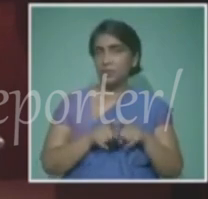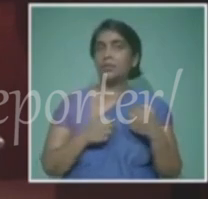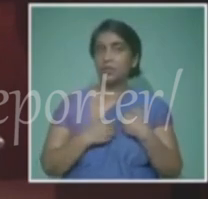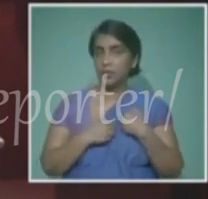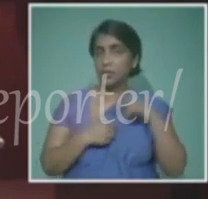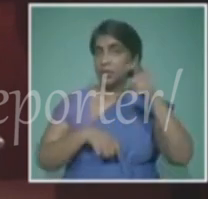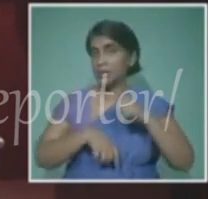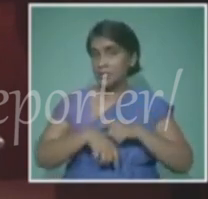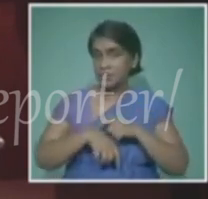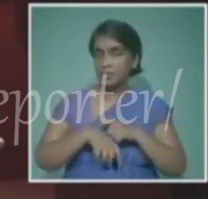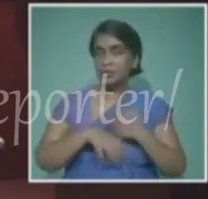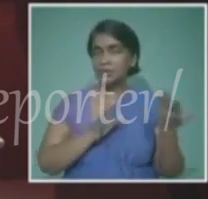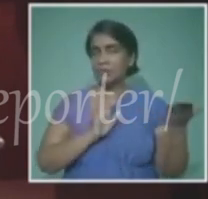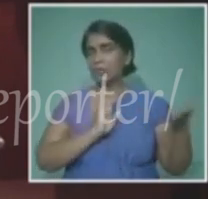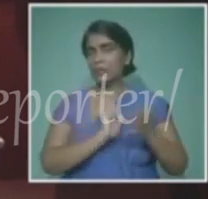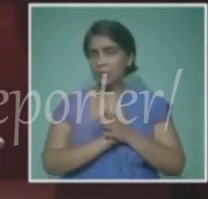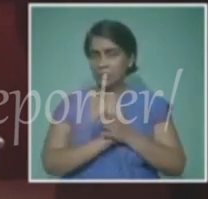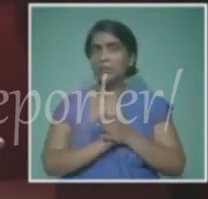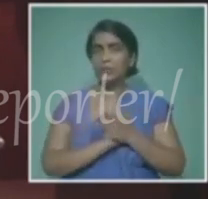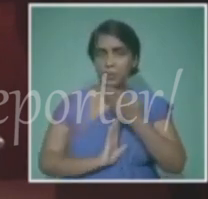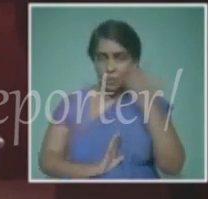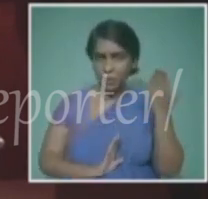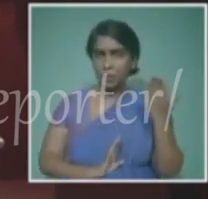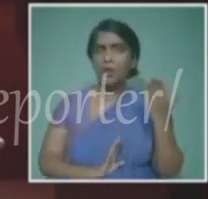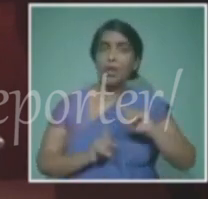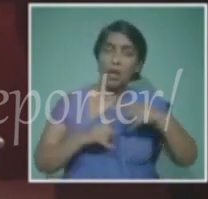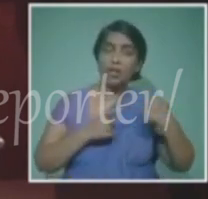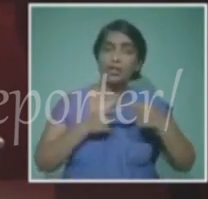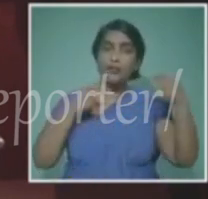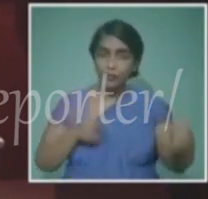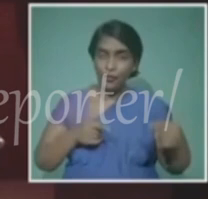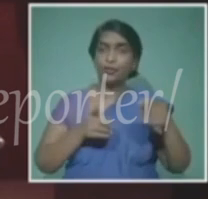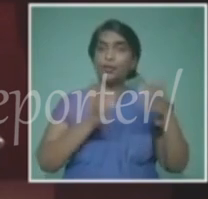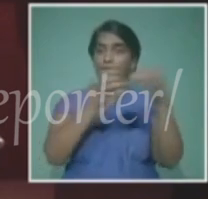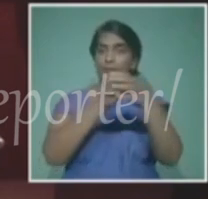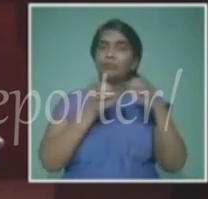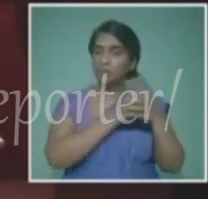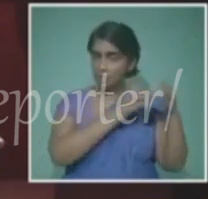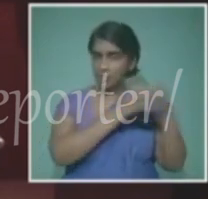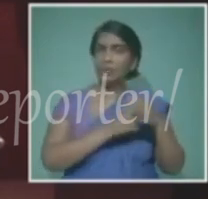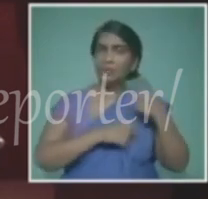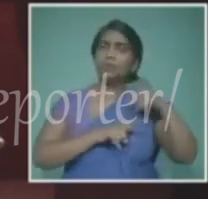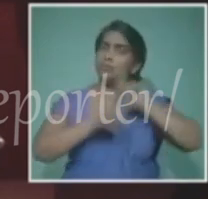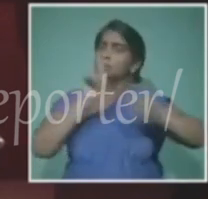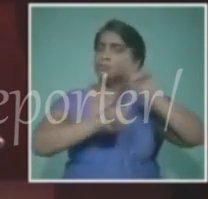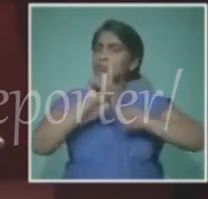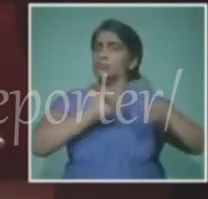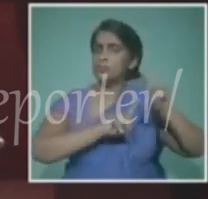මේ මොහොතේ සම්බන්ධ කරගත හැකි වුණු අනෙකුත් විරුද්ධ පක්ෂයේ පාර්ශ්වයන් එක්ක අපි සාකච්ඡා